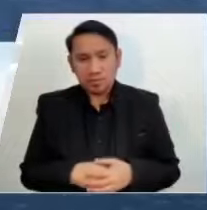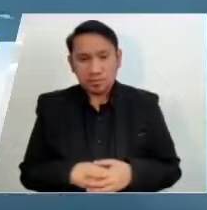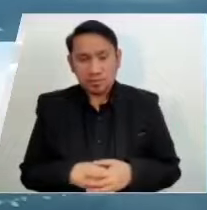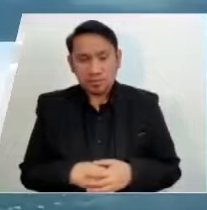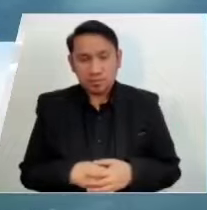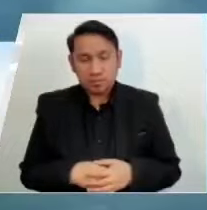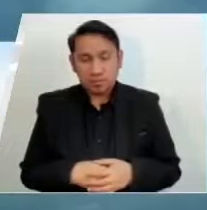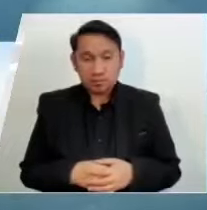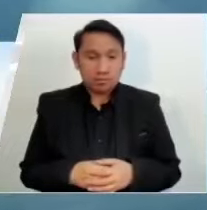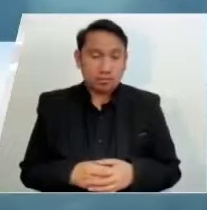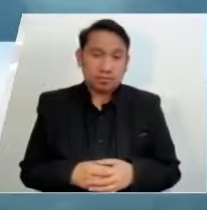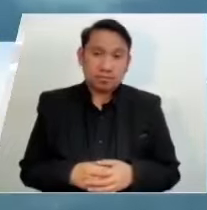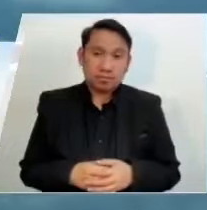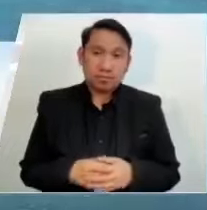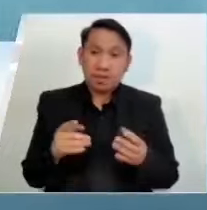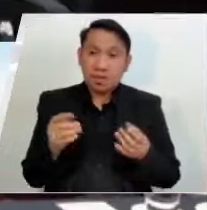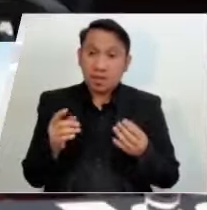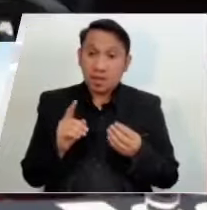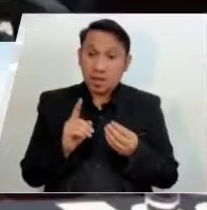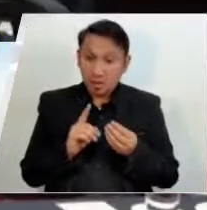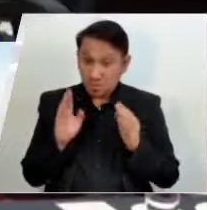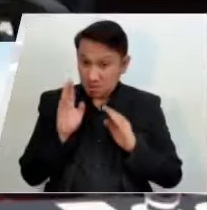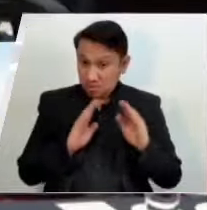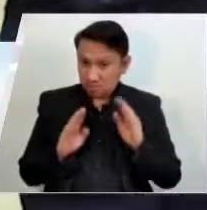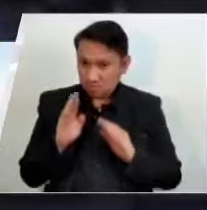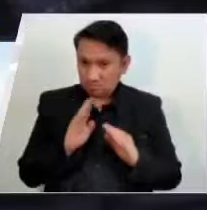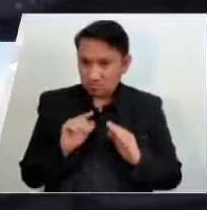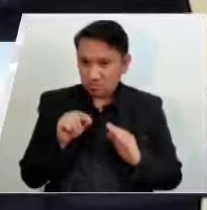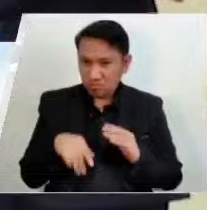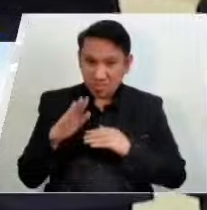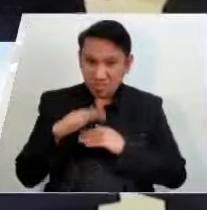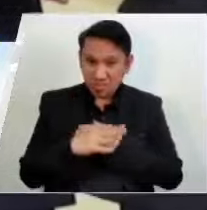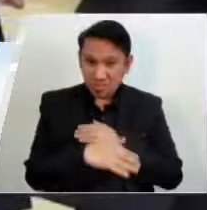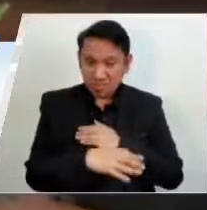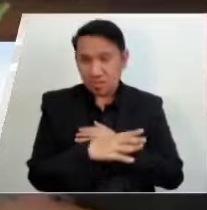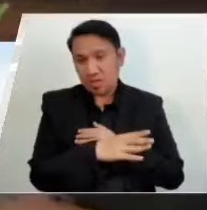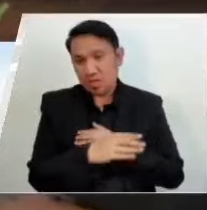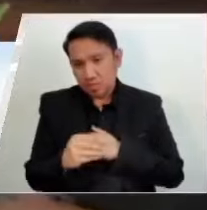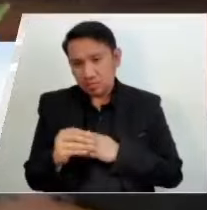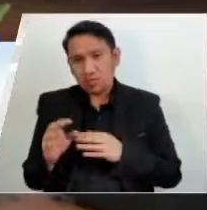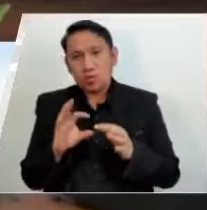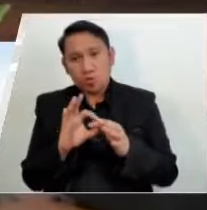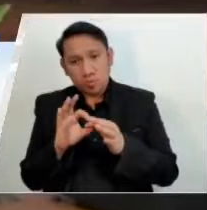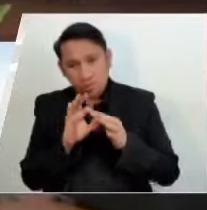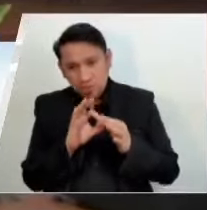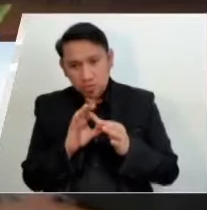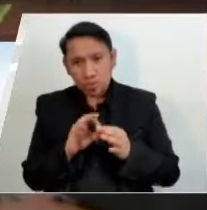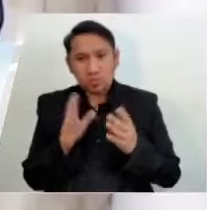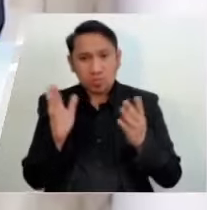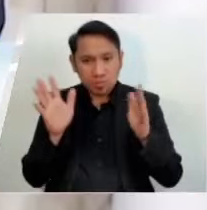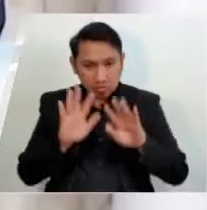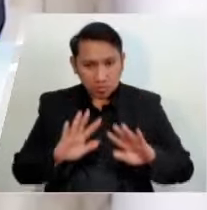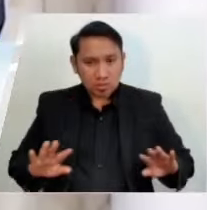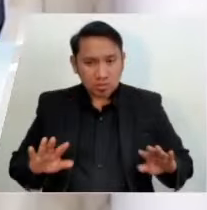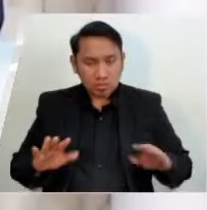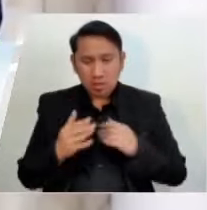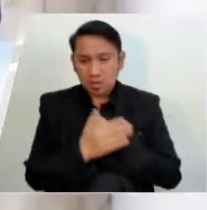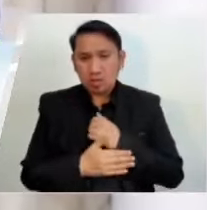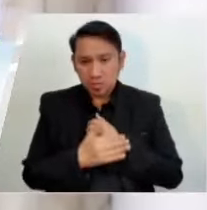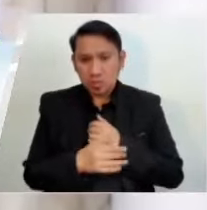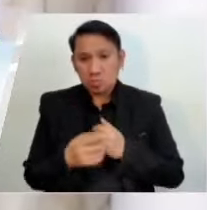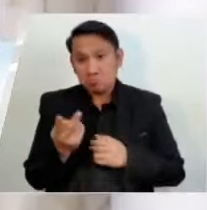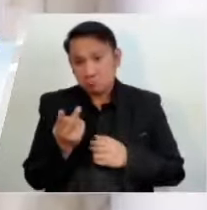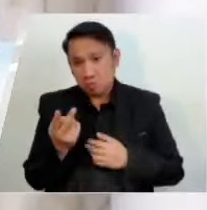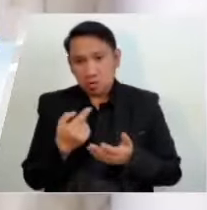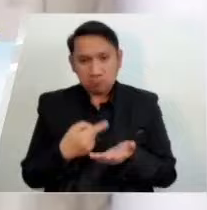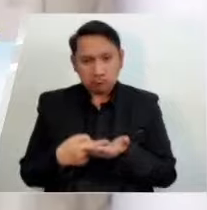Ang mga issue ng South China Sea at kooperasyon ng mga bansa sa ASEAN kabilang sa pinag-usapan ni na Pangulong Bongbong Marcos